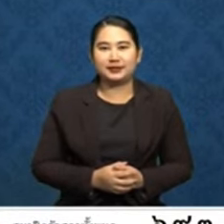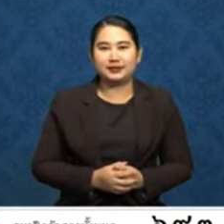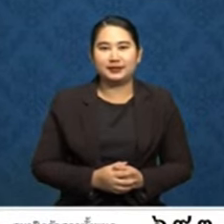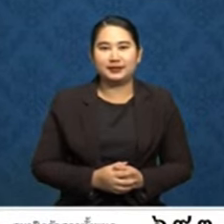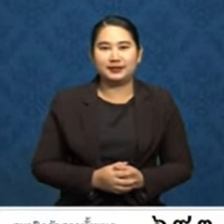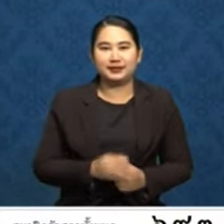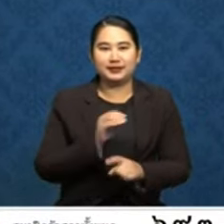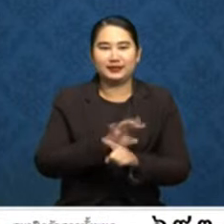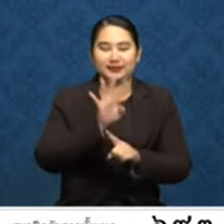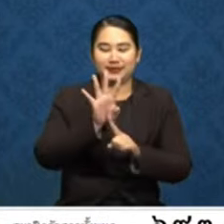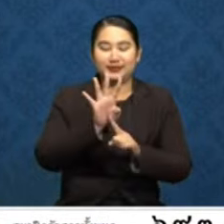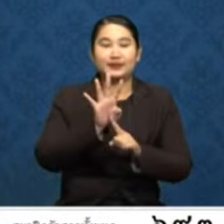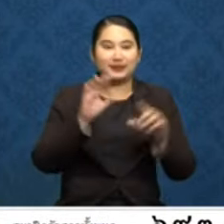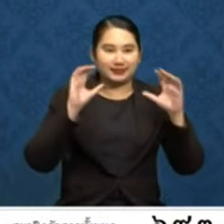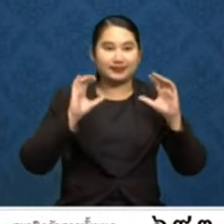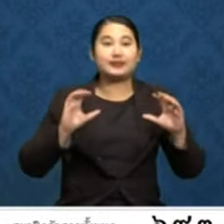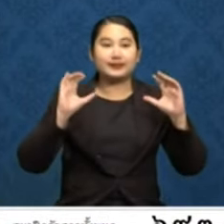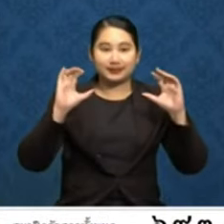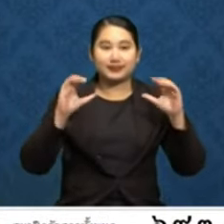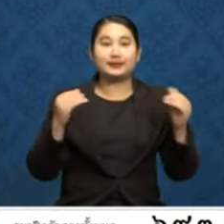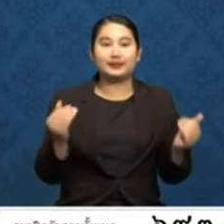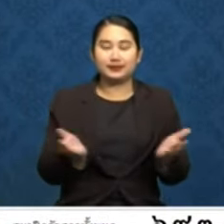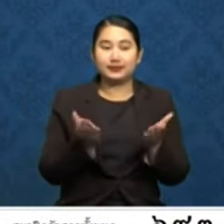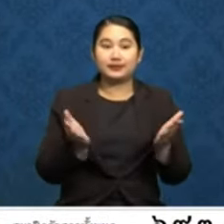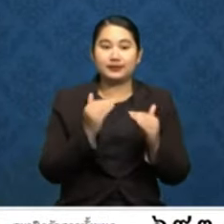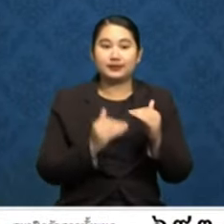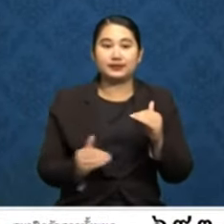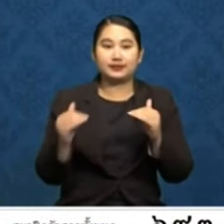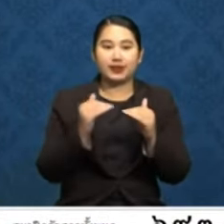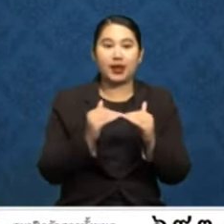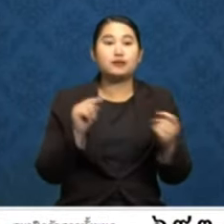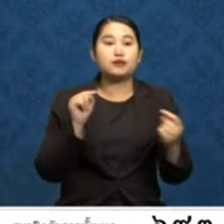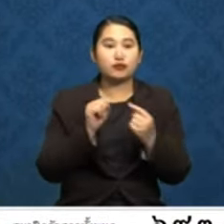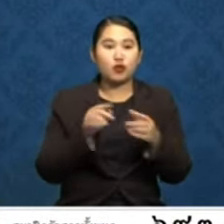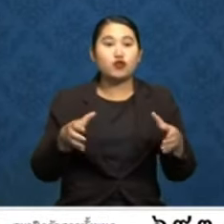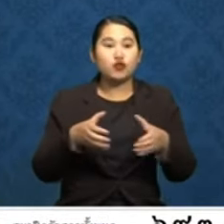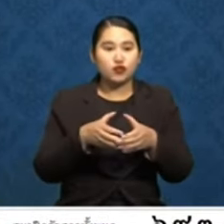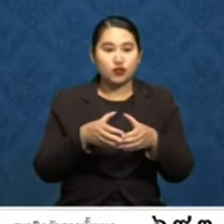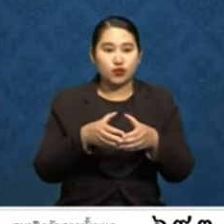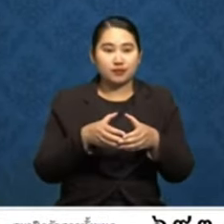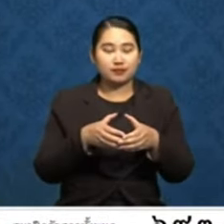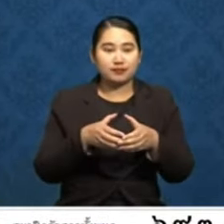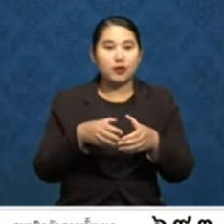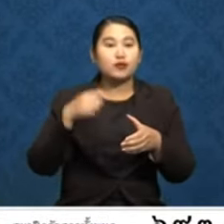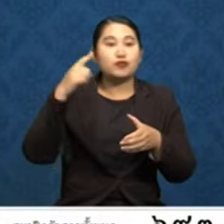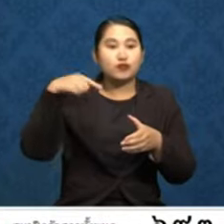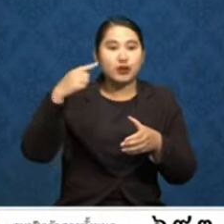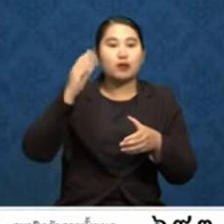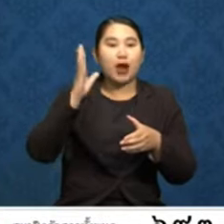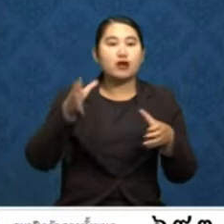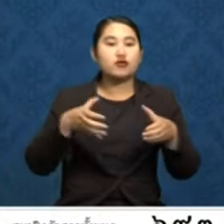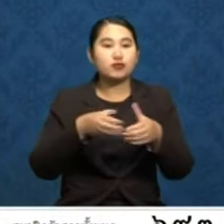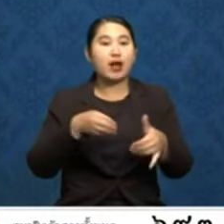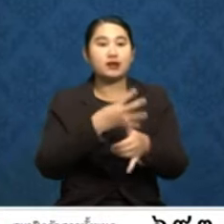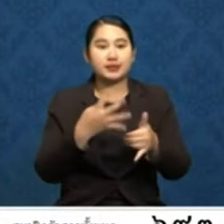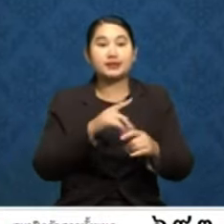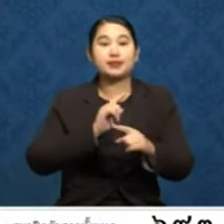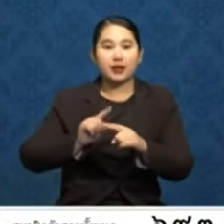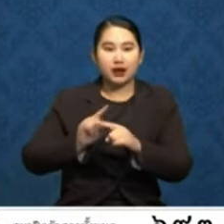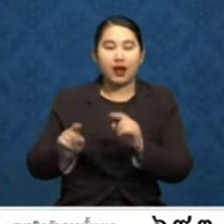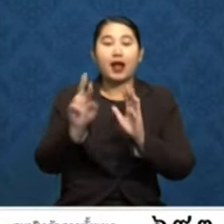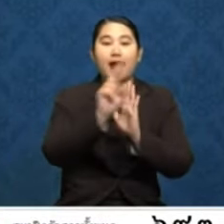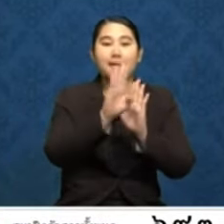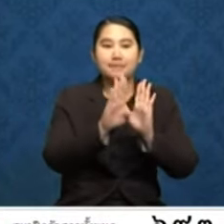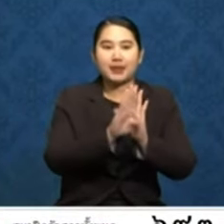สี่รัฐบาลจะส่งเสริมความเสมอภาคทางเพศโดยเร่งแก้ไขปรับปรุงกฎหมายและระเบียบ